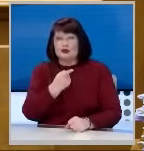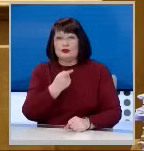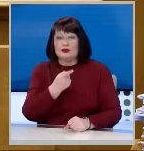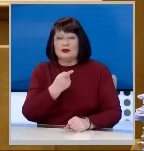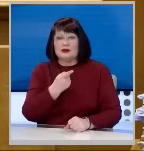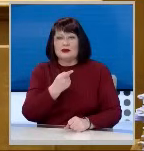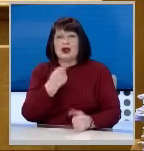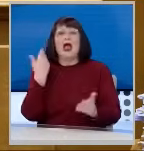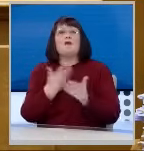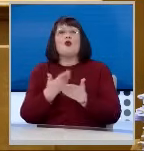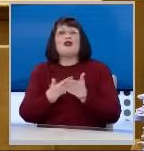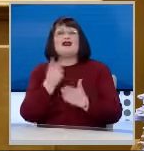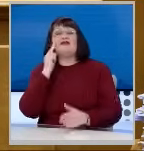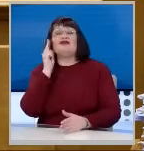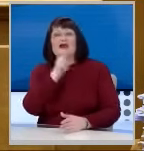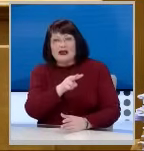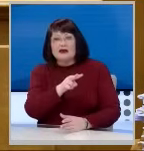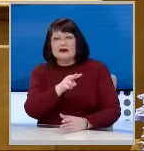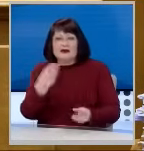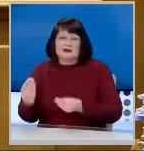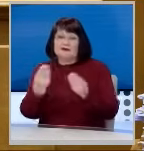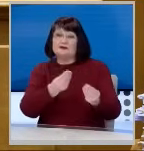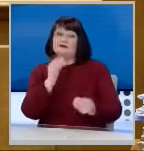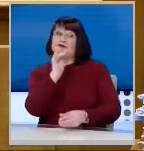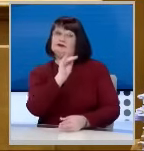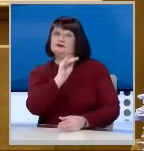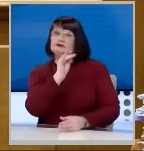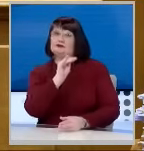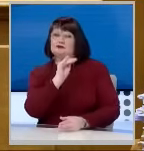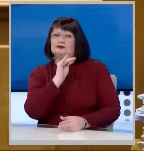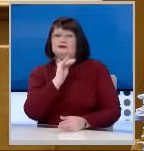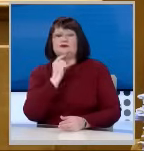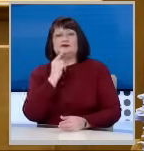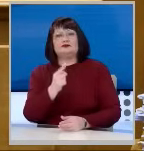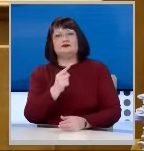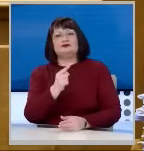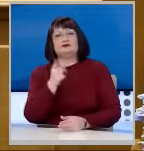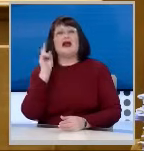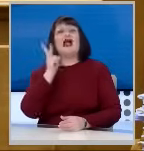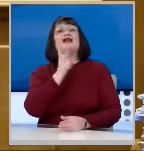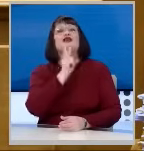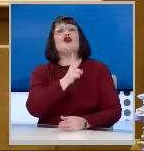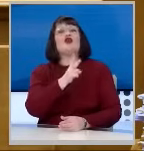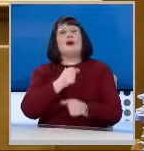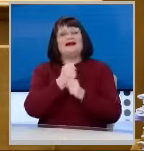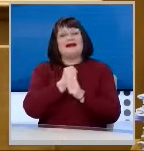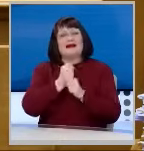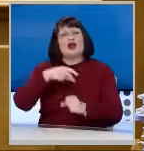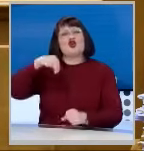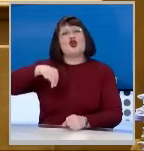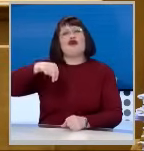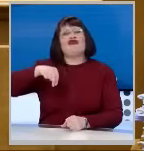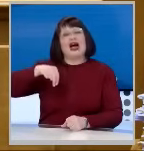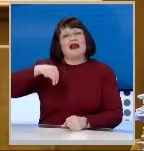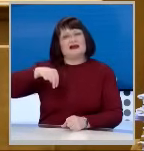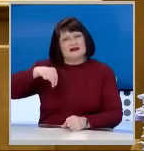αποδείχθηκε ότι του παρήγγειλαν δημοσιεύματα οι κατηγορούμενοι της βάτης και του